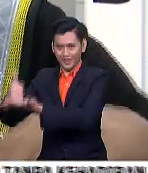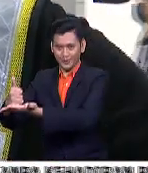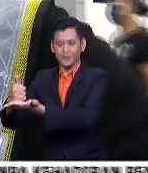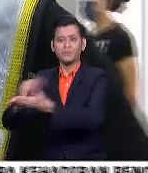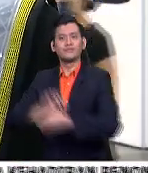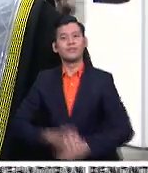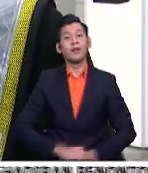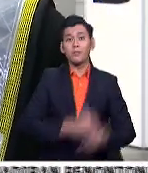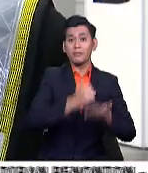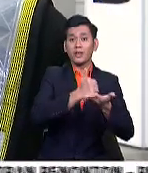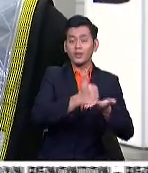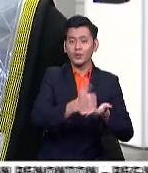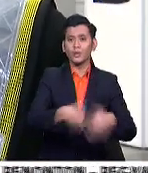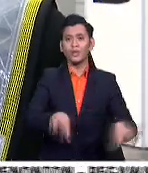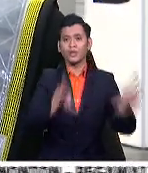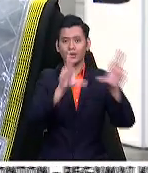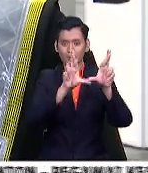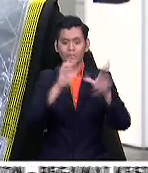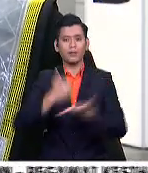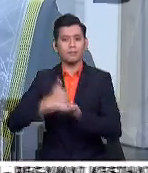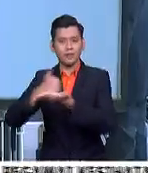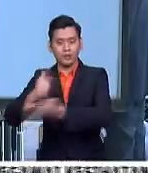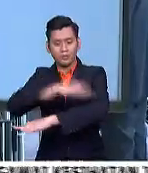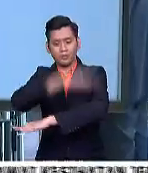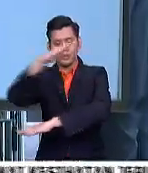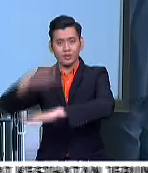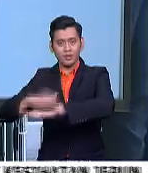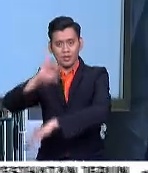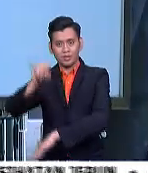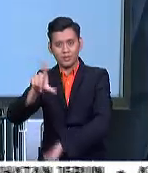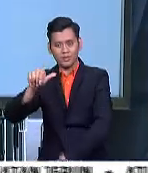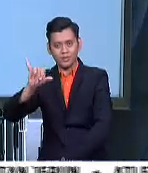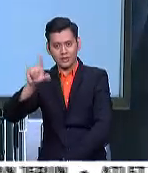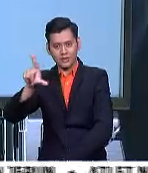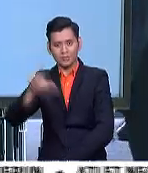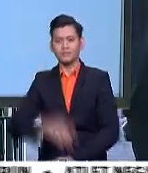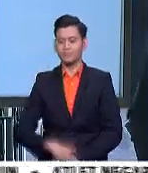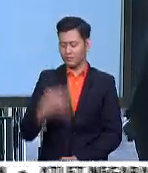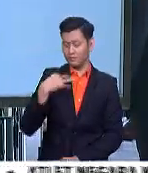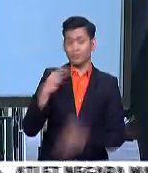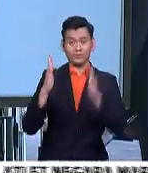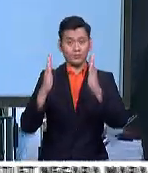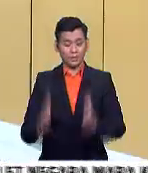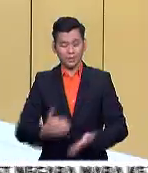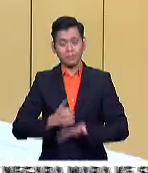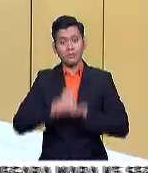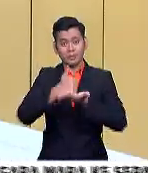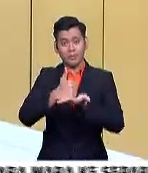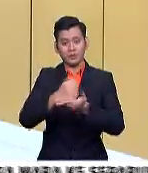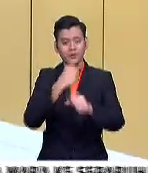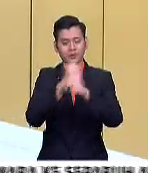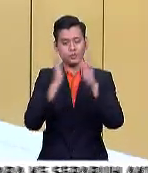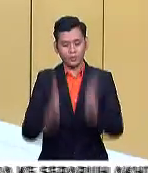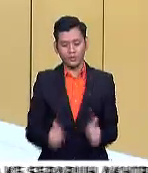Aziata dengan di KLCC. So kita volunteer lah. Sukarelawan membantu petugas barisan hadapan dalam urusan